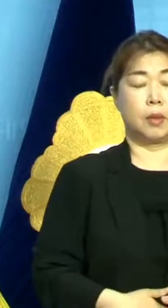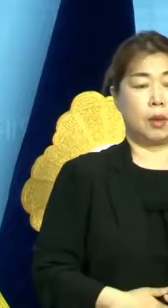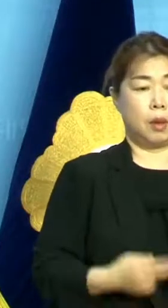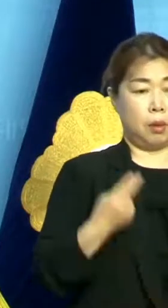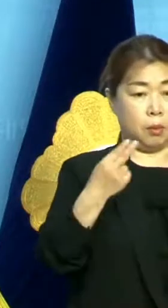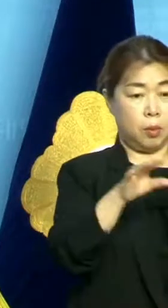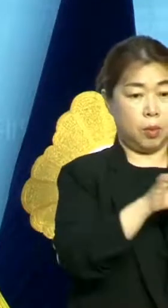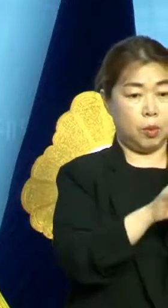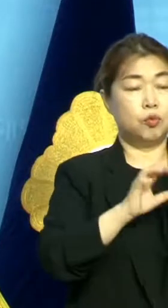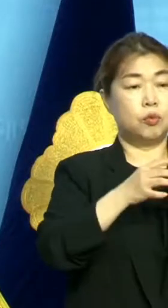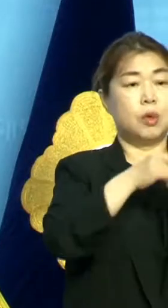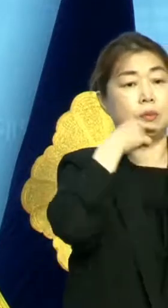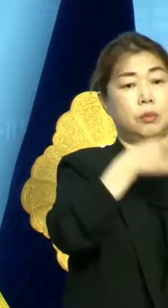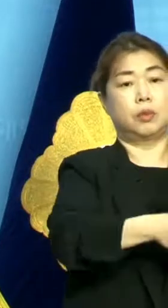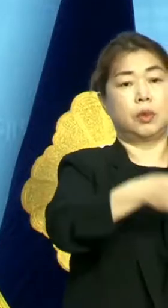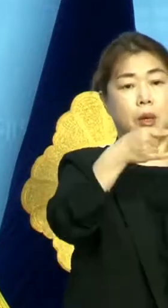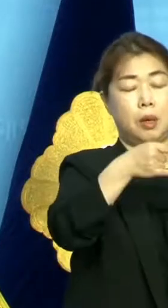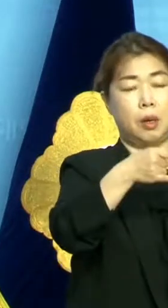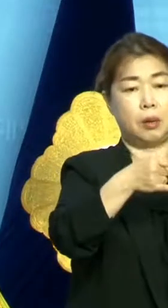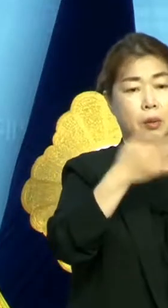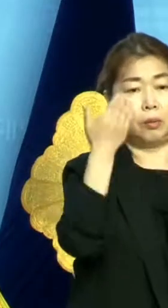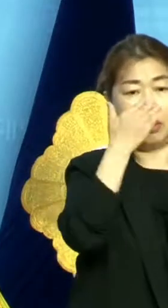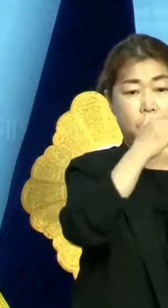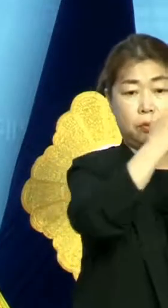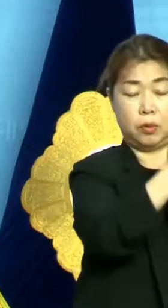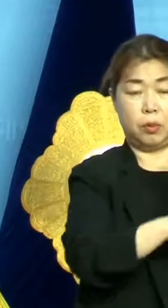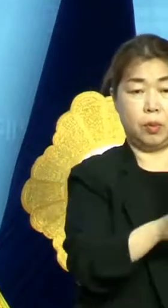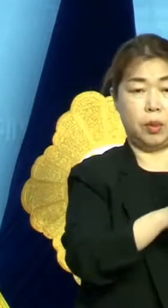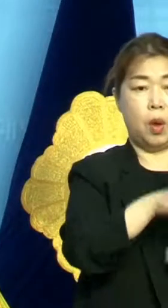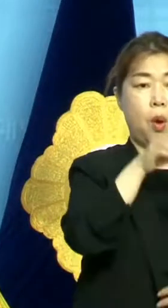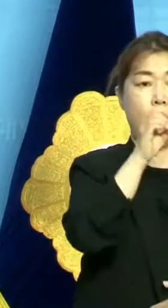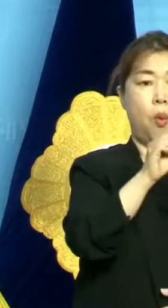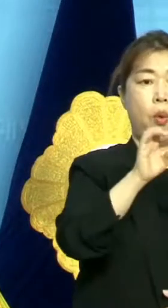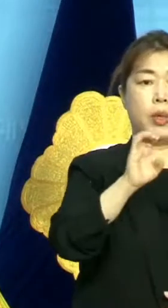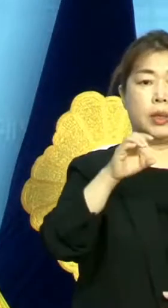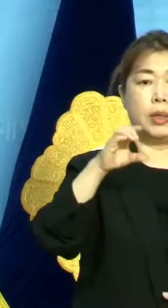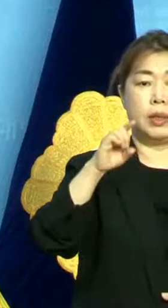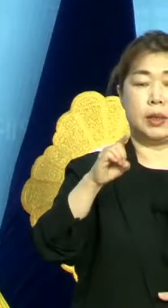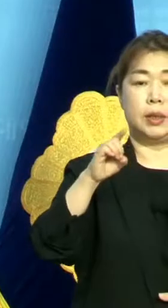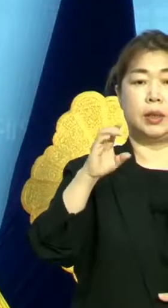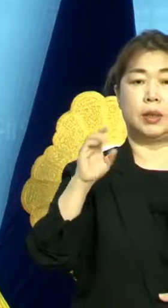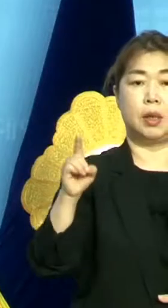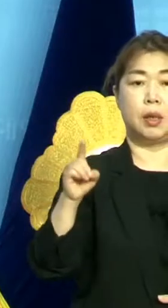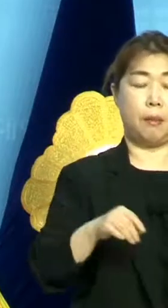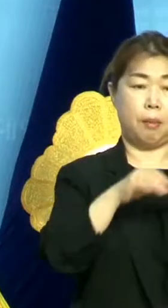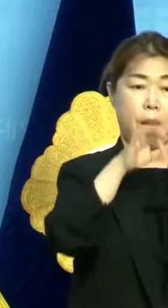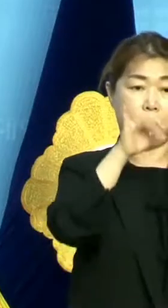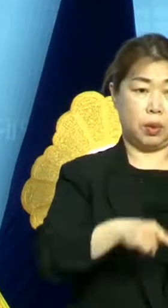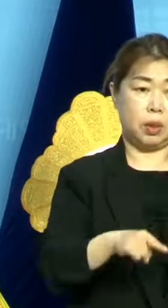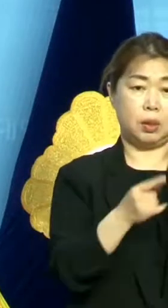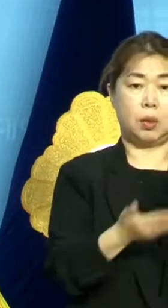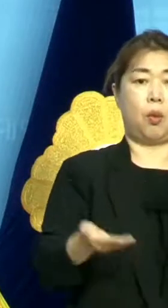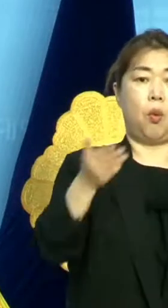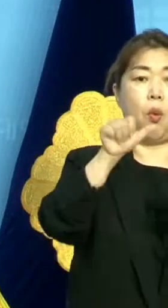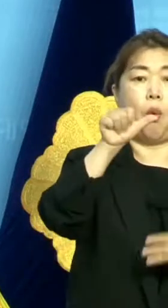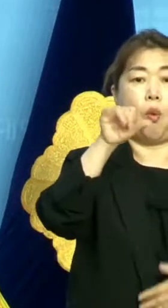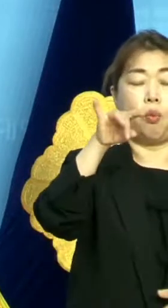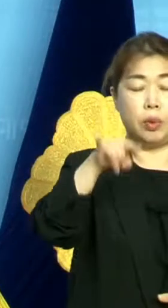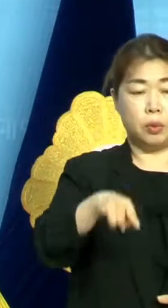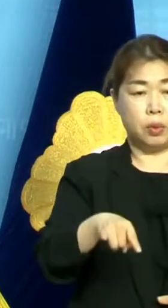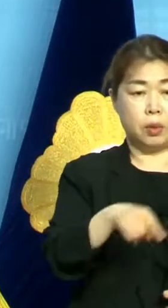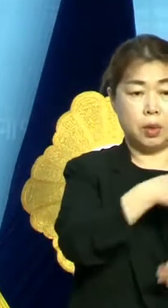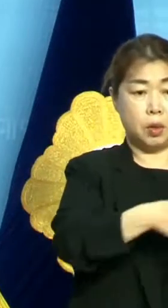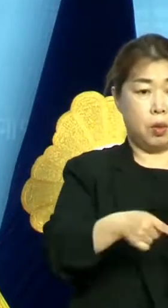우리나라의 국가부채 비율 게 건 정성 순위는 oecd 파리에서 오이로 그리고 재정수지 비율은 24 위에서 이 위로